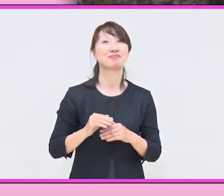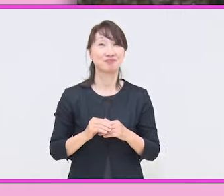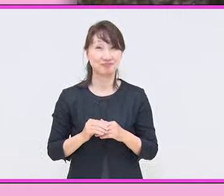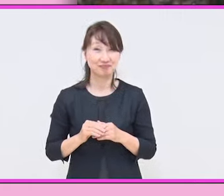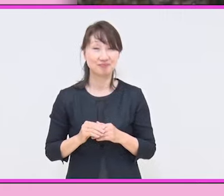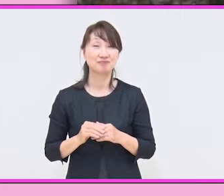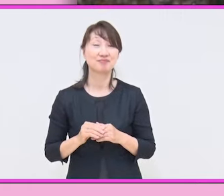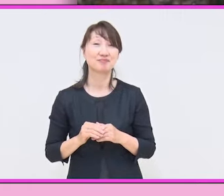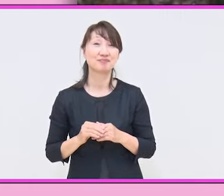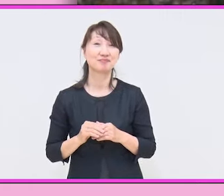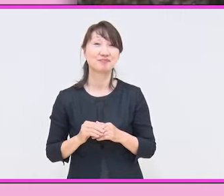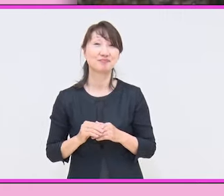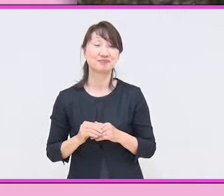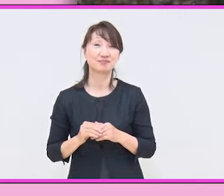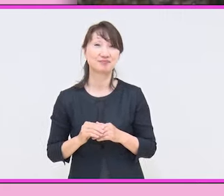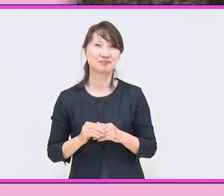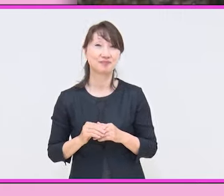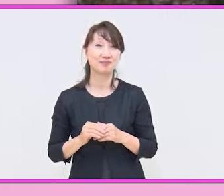非常に、